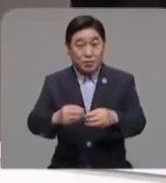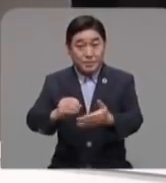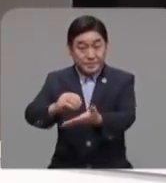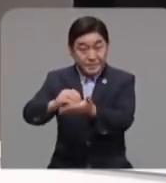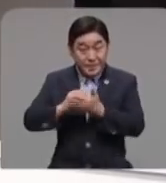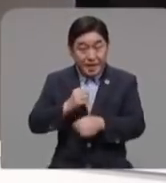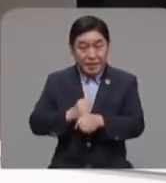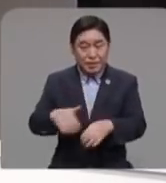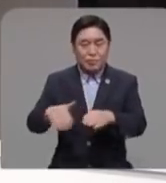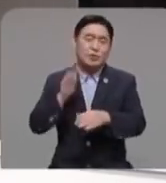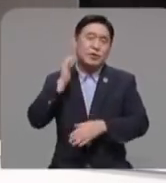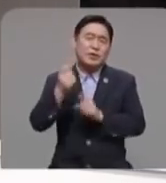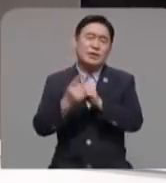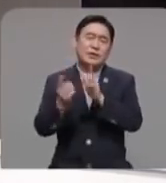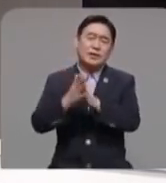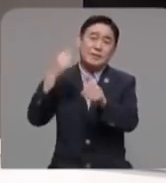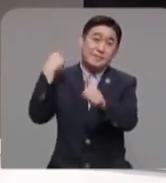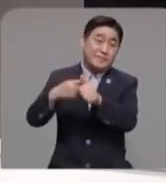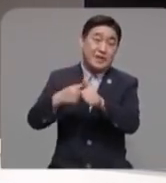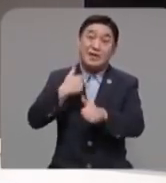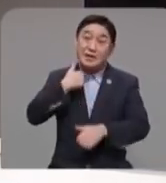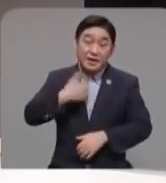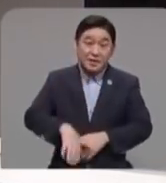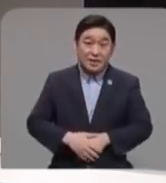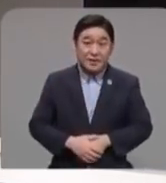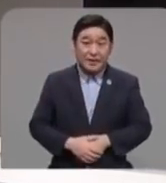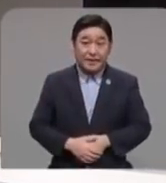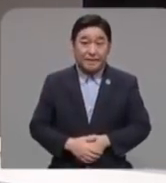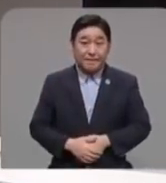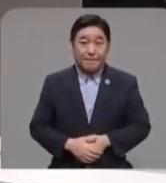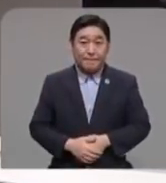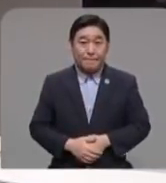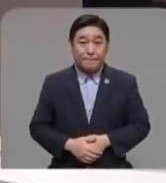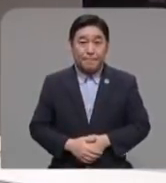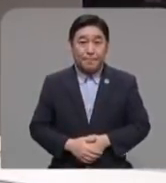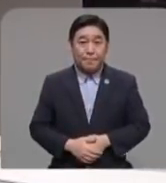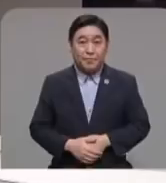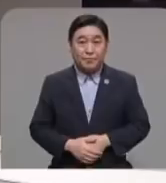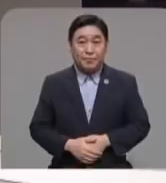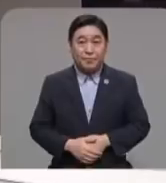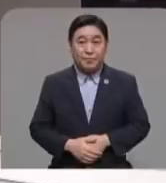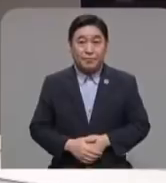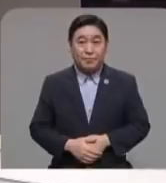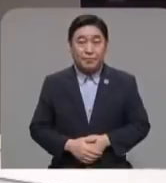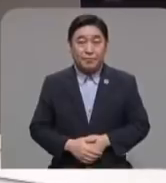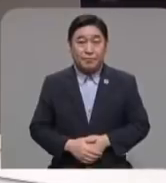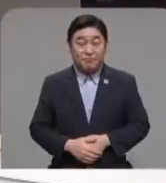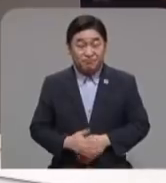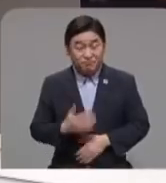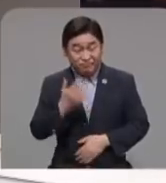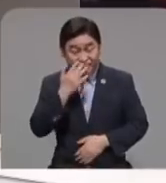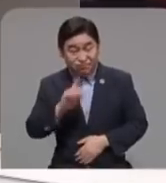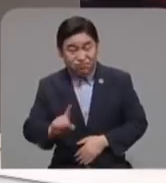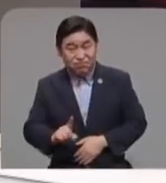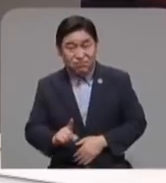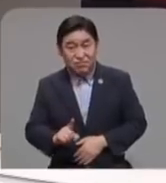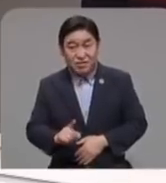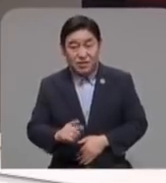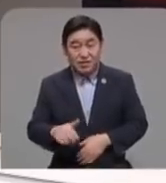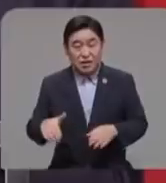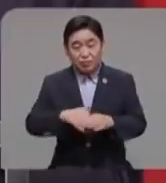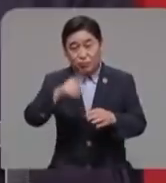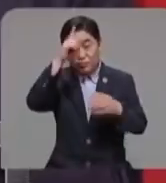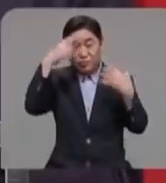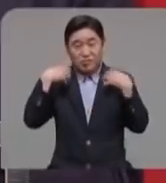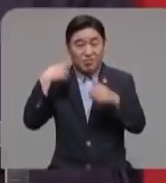문재인 대통령을 직접 비판하는 것을 한 번도 못 봤어요. 아니, 무슨 말씀이십니까? 문재인 정권은